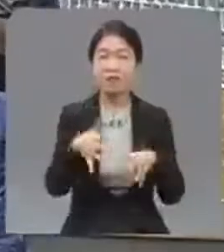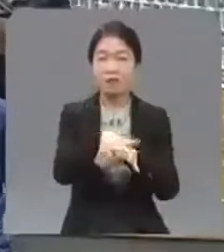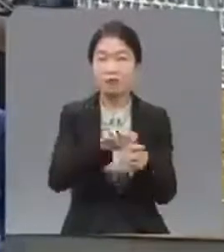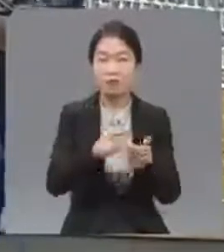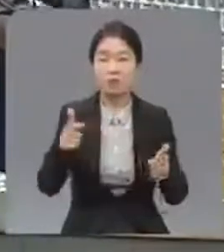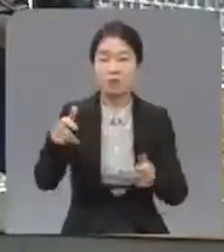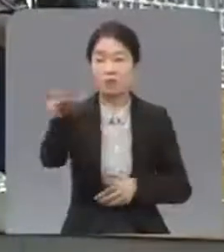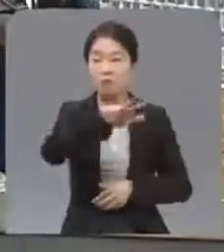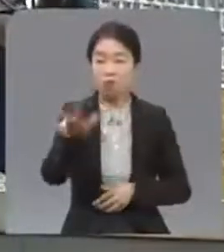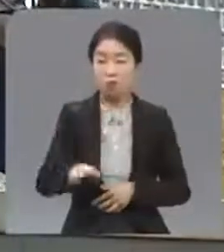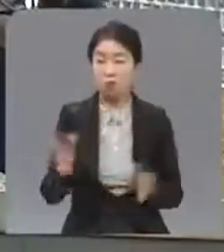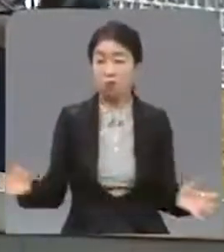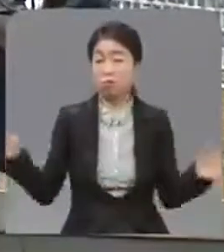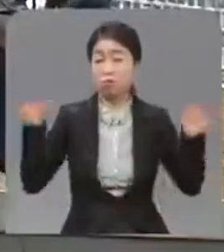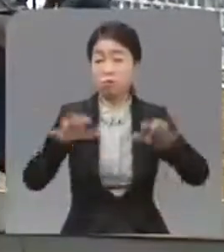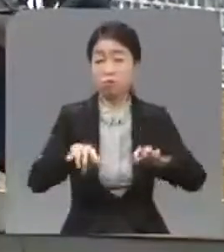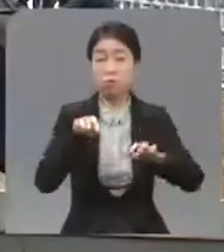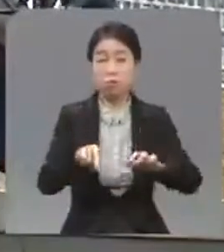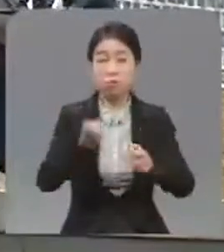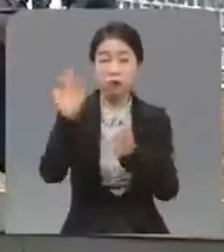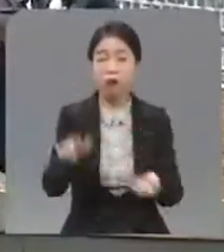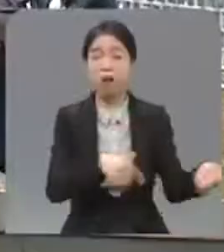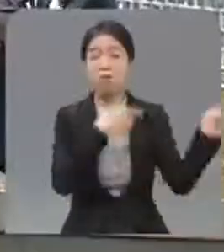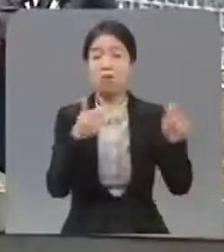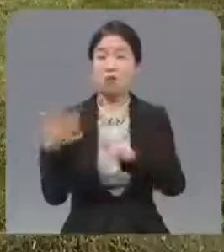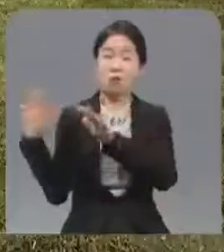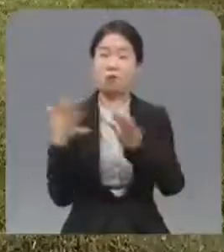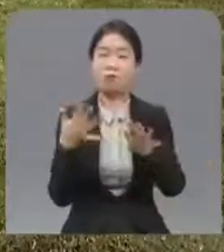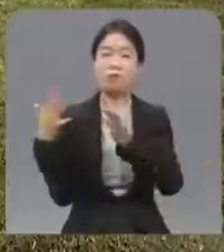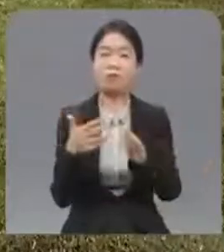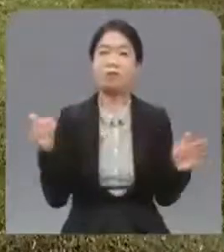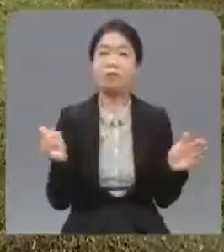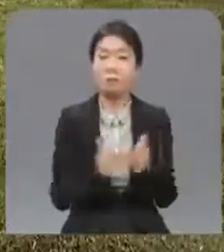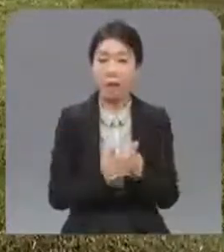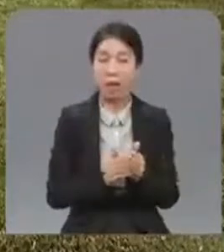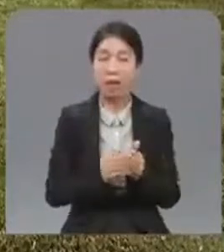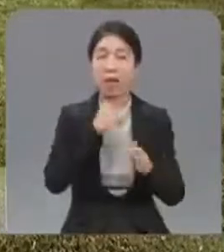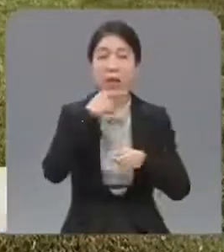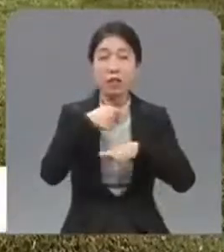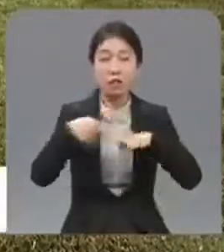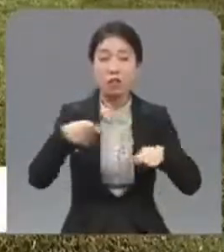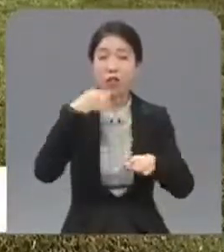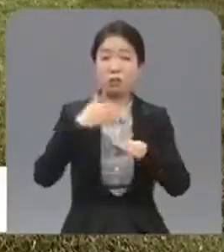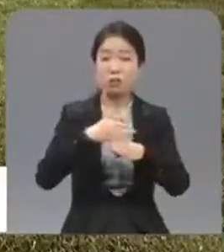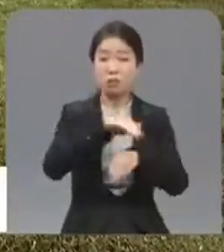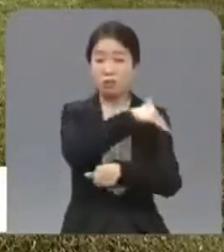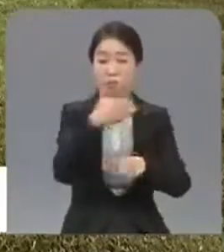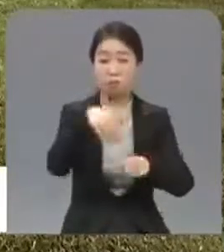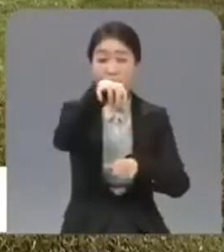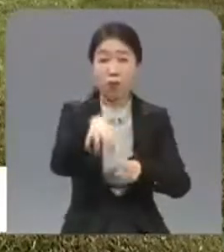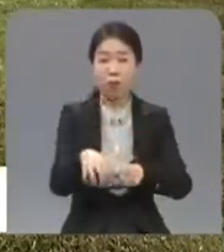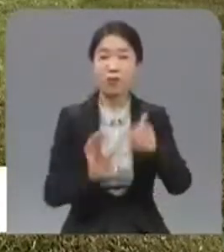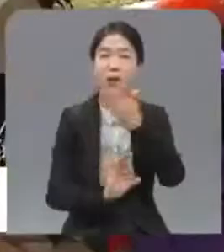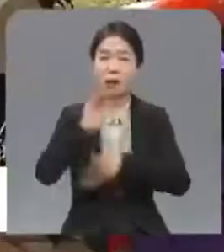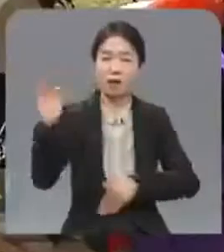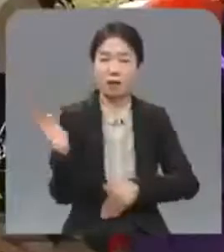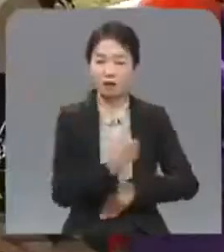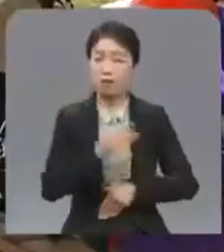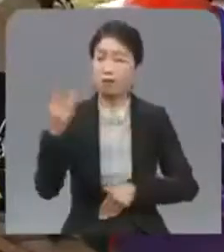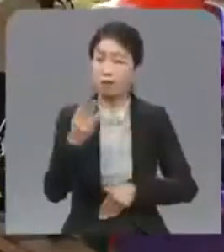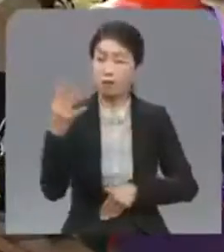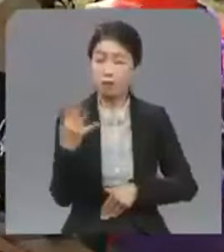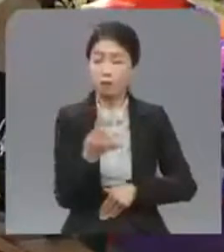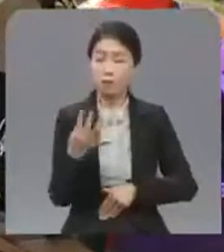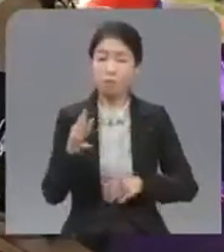전국 각지에서 온 참배객들이 종일 이어진 겁니다. 민족민주열사 묘역에도 오전부터 참배객들이 삼삼오오